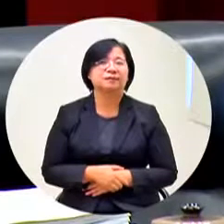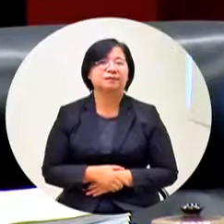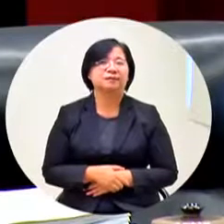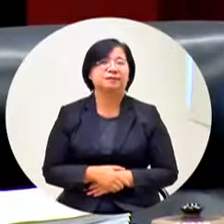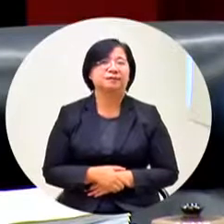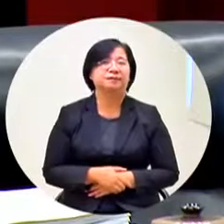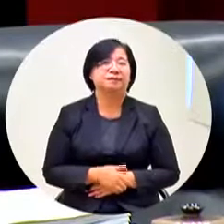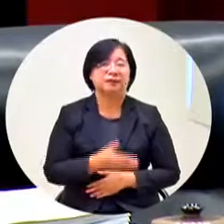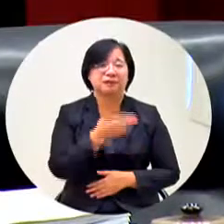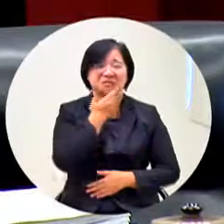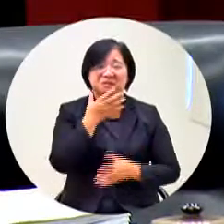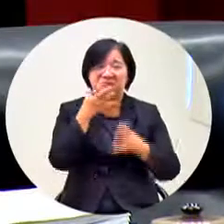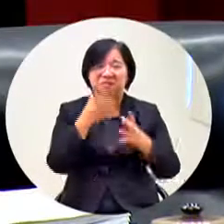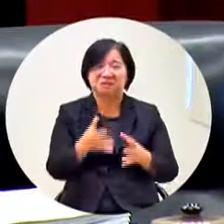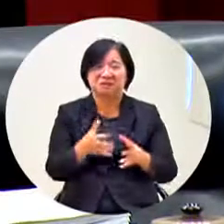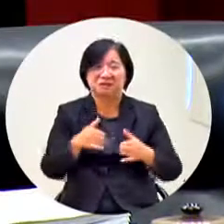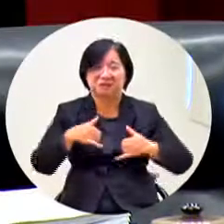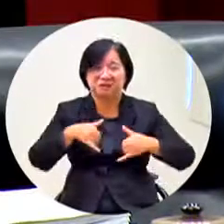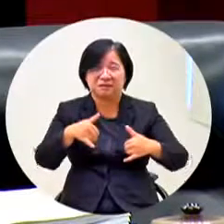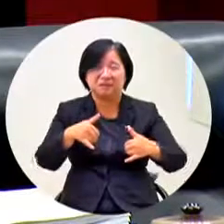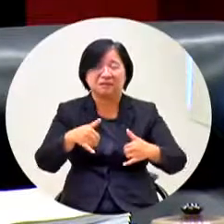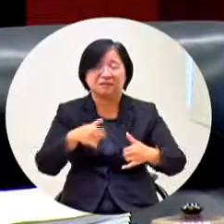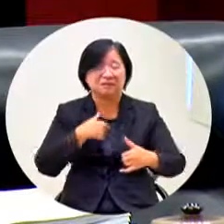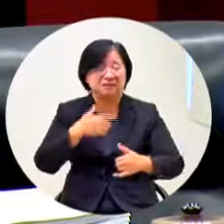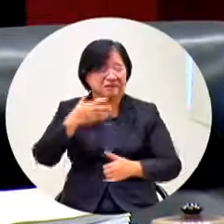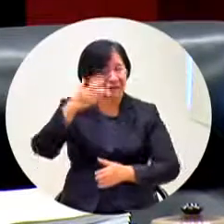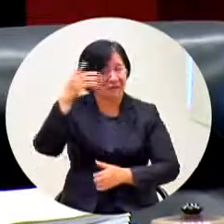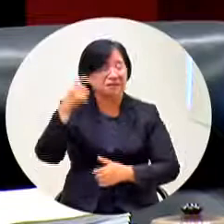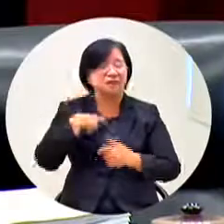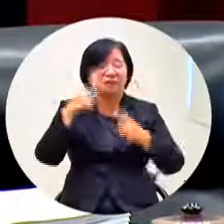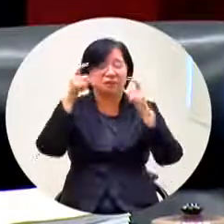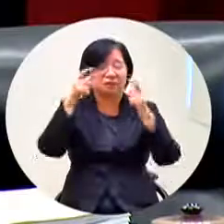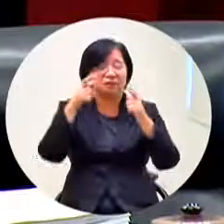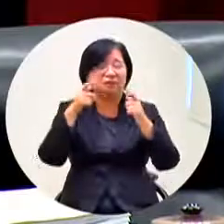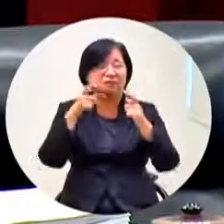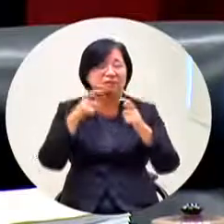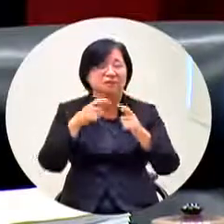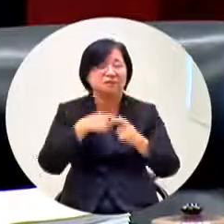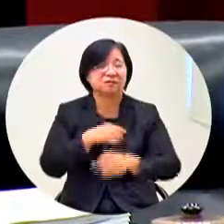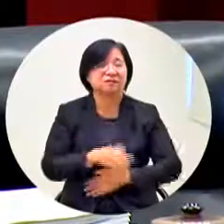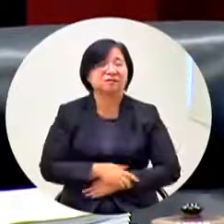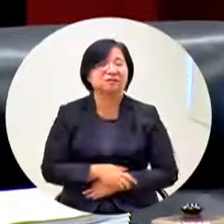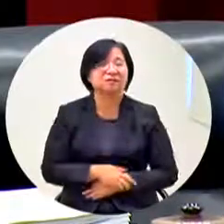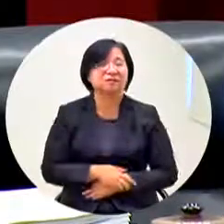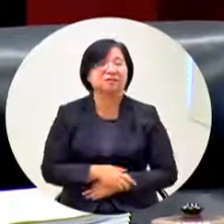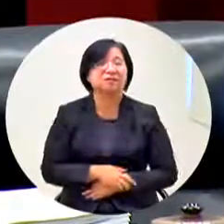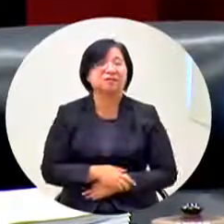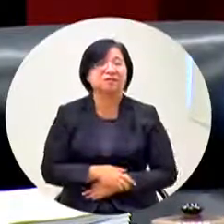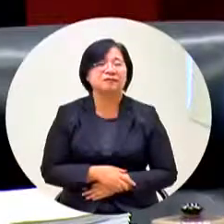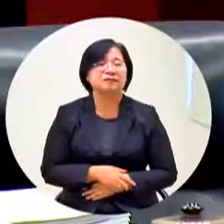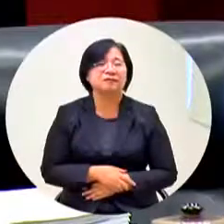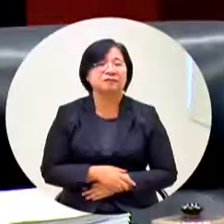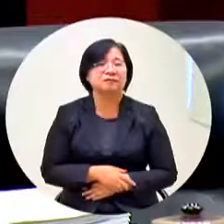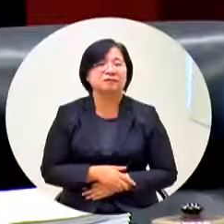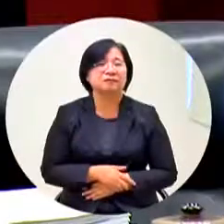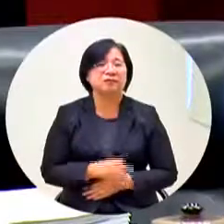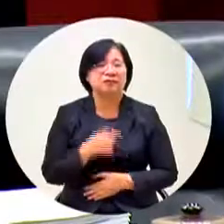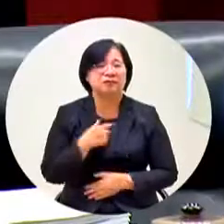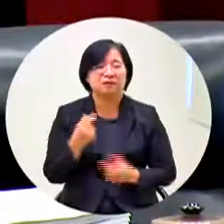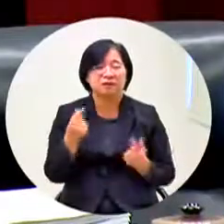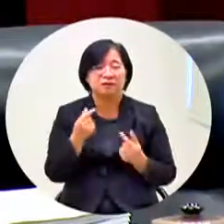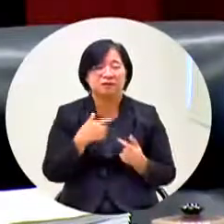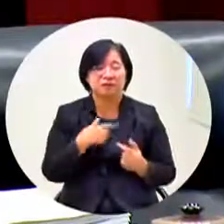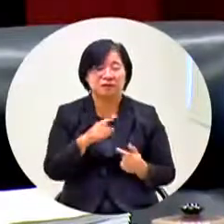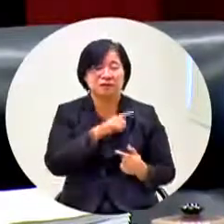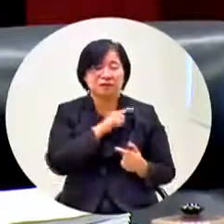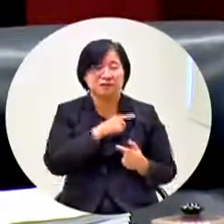设巷道过去在我们高雄市里面其实有很多的生工人在起换处啊，都是